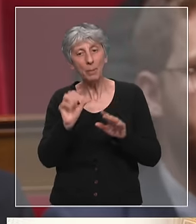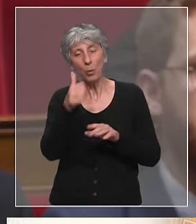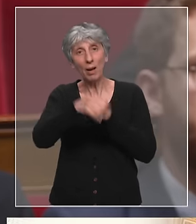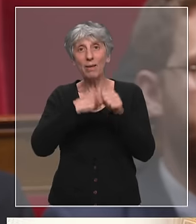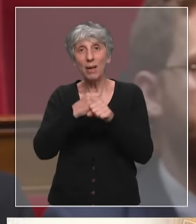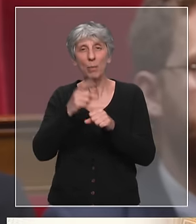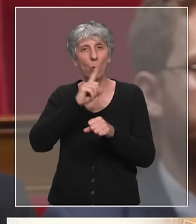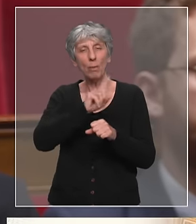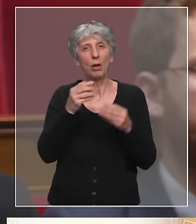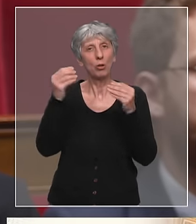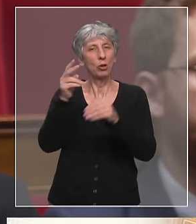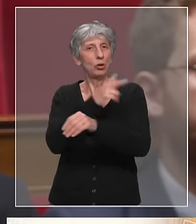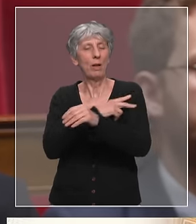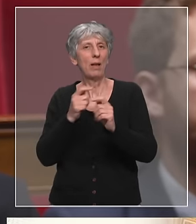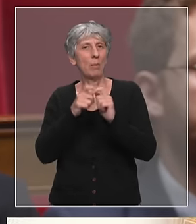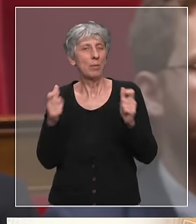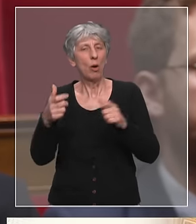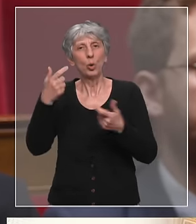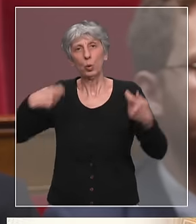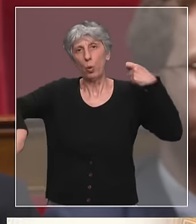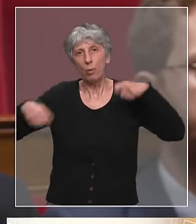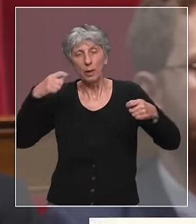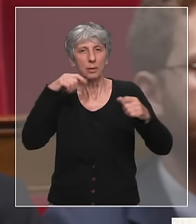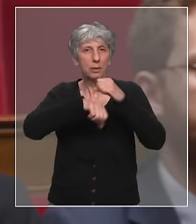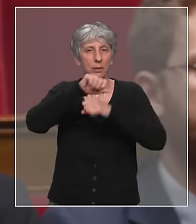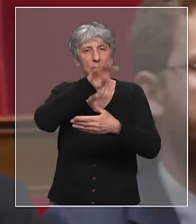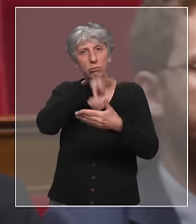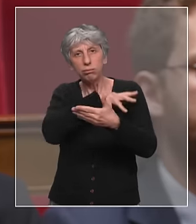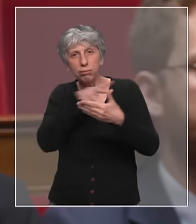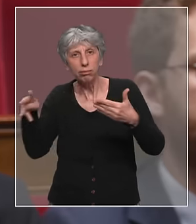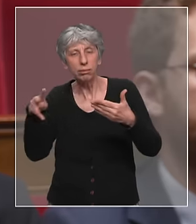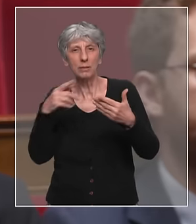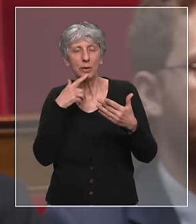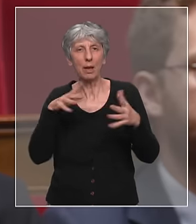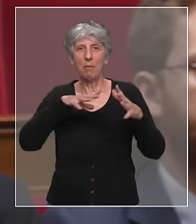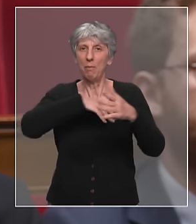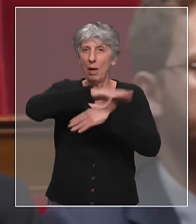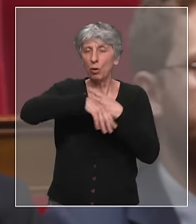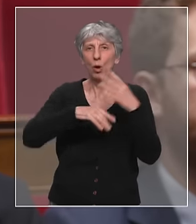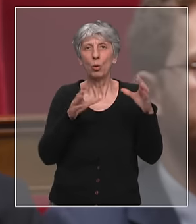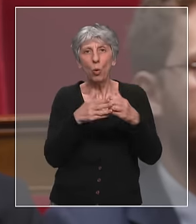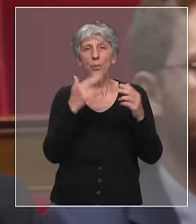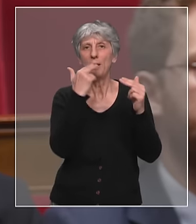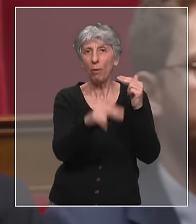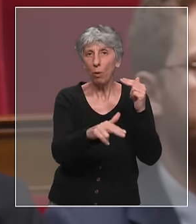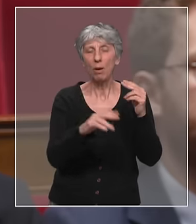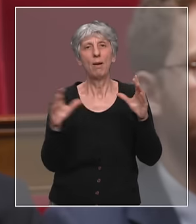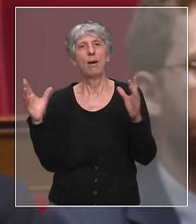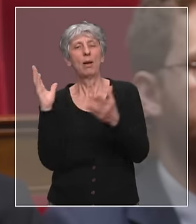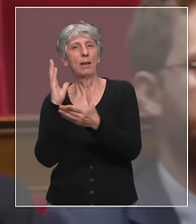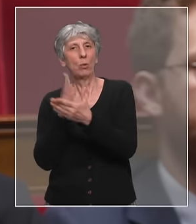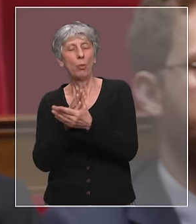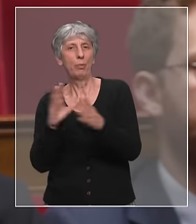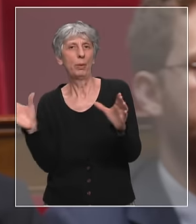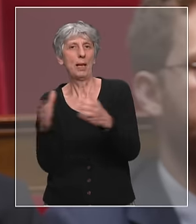donner de la souplesse aux chefs d'établissement dans l'organisation des emplois du temps, permettant ainsi de mixer groupes de niveau et classes entières en fonction du profil